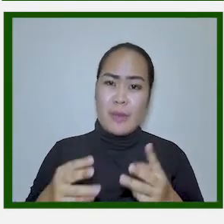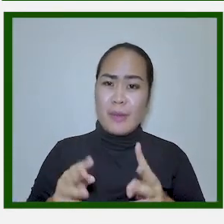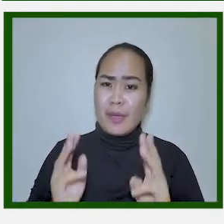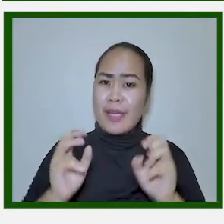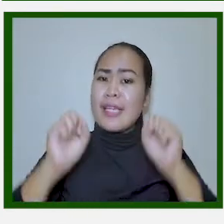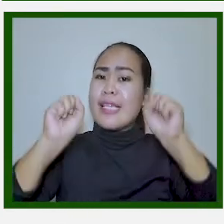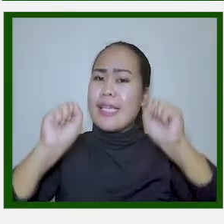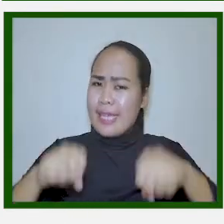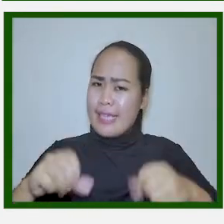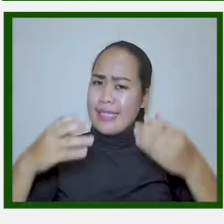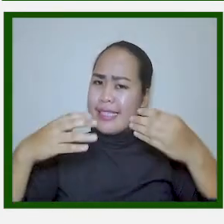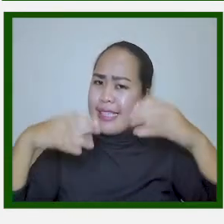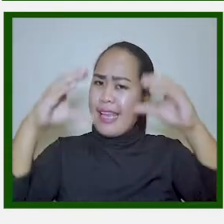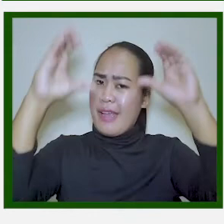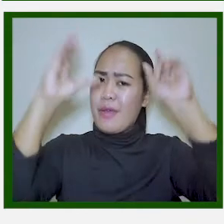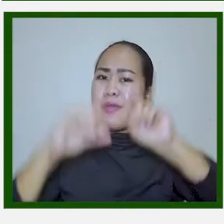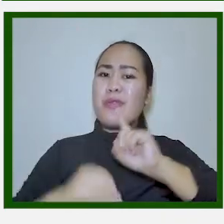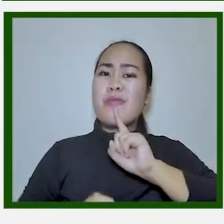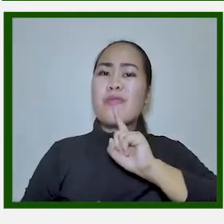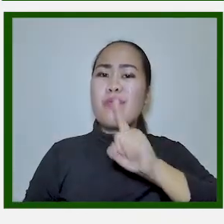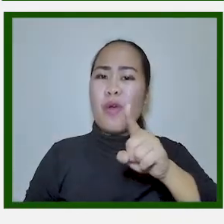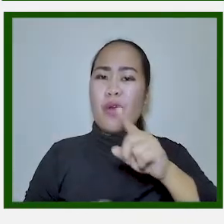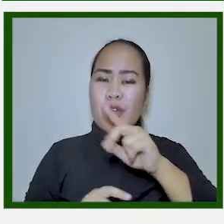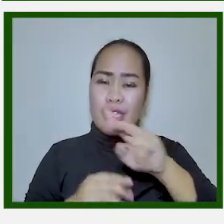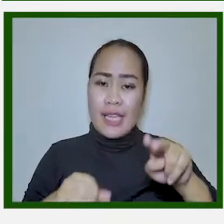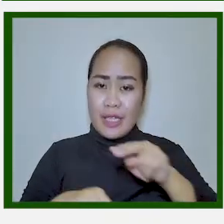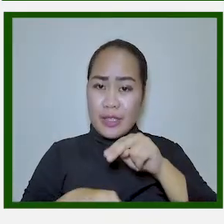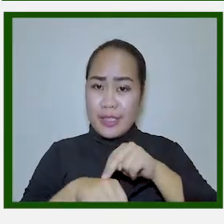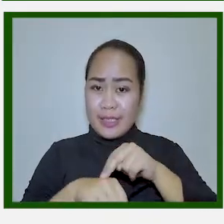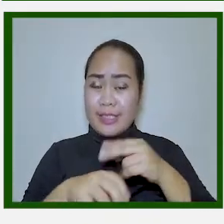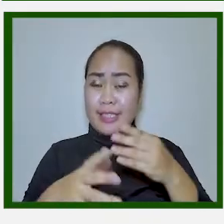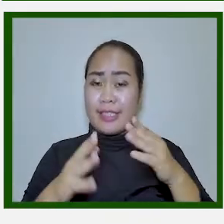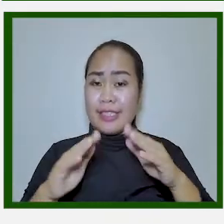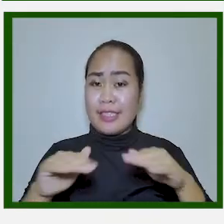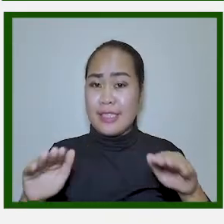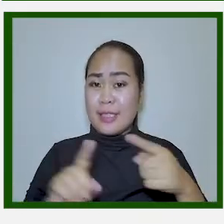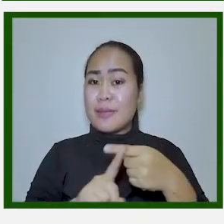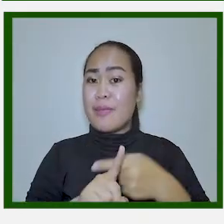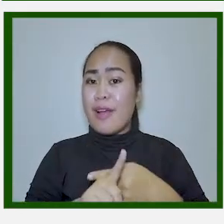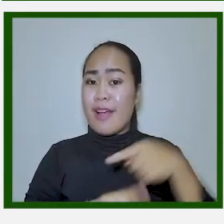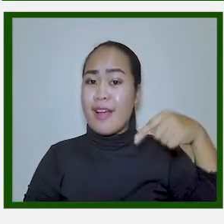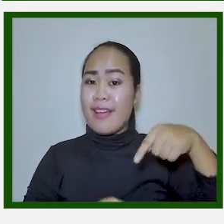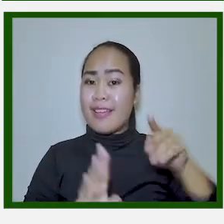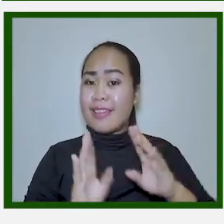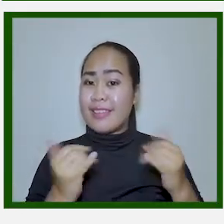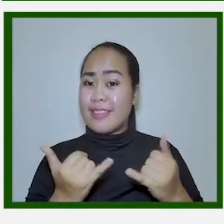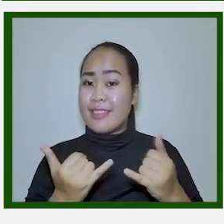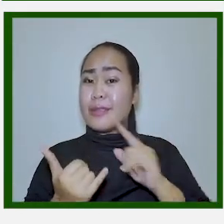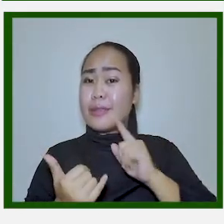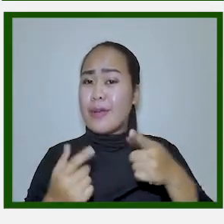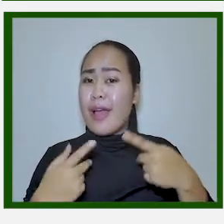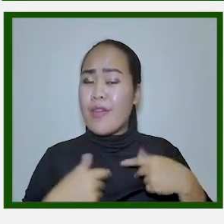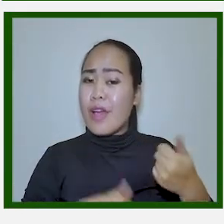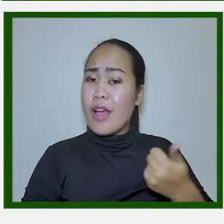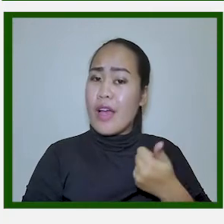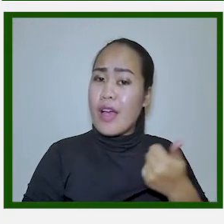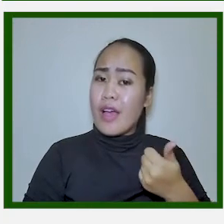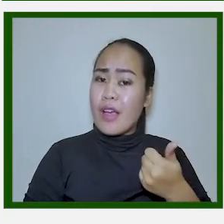napagdiwang naman po natin ang National Children's Month dito po sa ating barangay. Nagkaroon ng ilang in-person activities, but of course